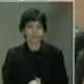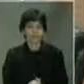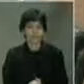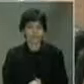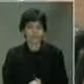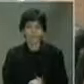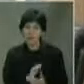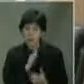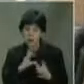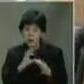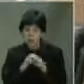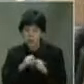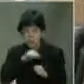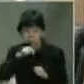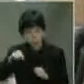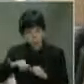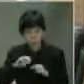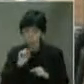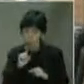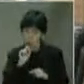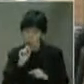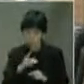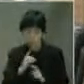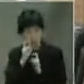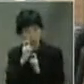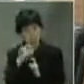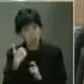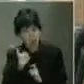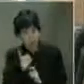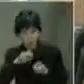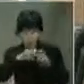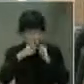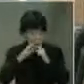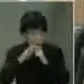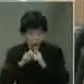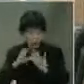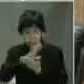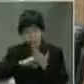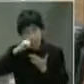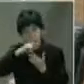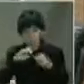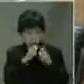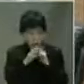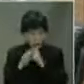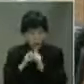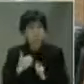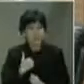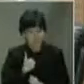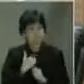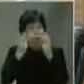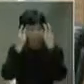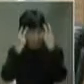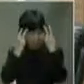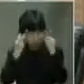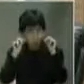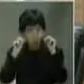มีสถานการณ์ฉุกเฉินจะเกิดเหตุด่วนเหตุร้ายภัยพิบัติจะเกิดกับบ้านเมืองเขาให้นายกรั